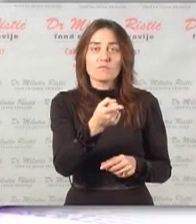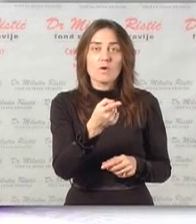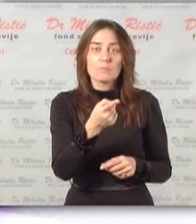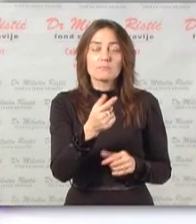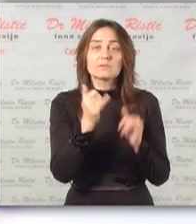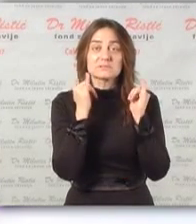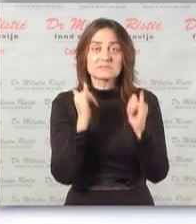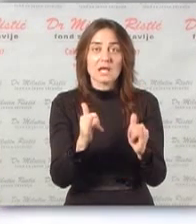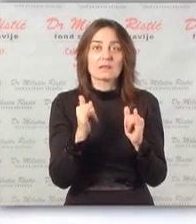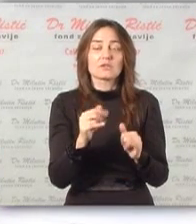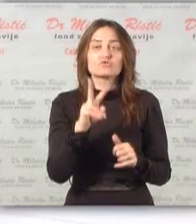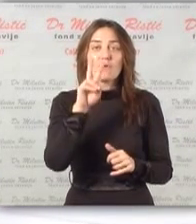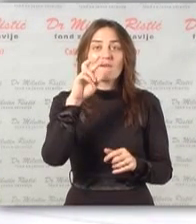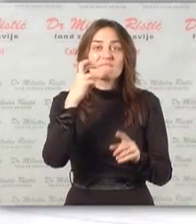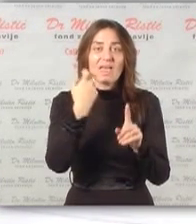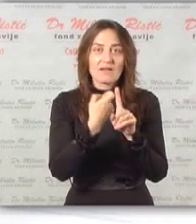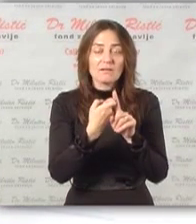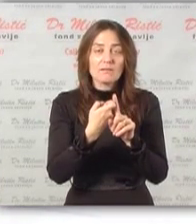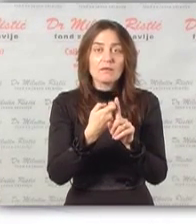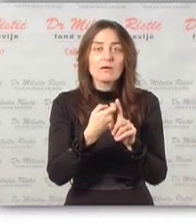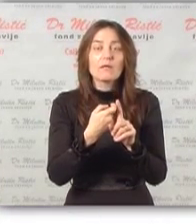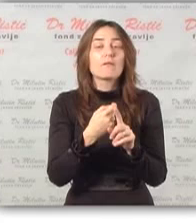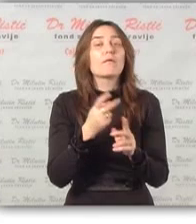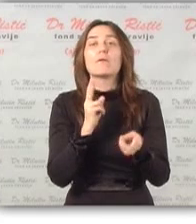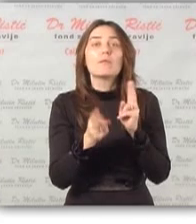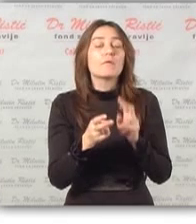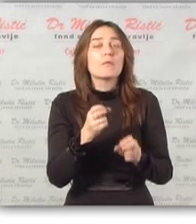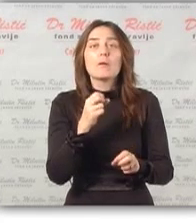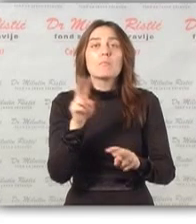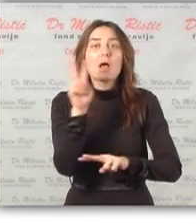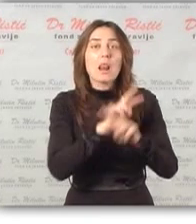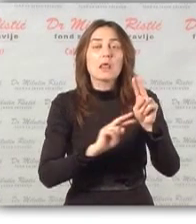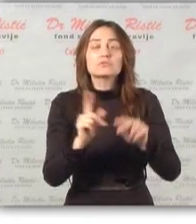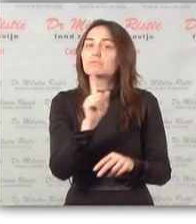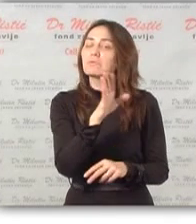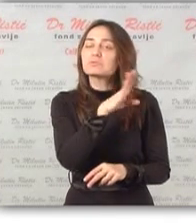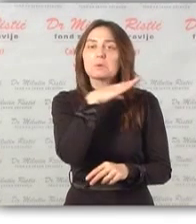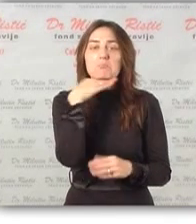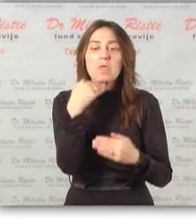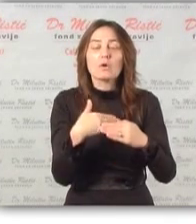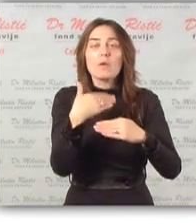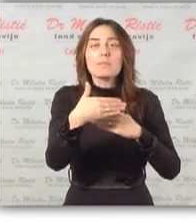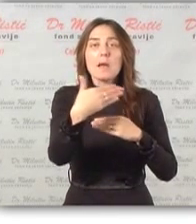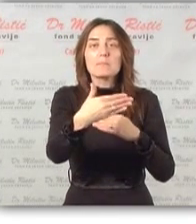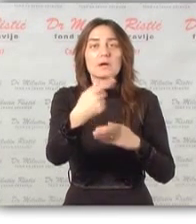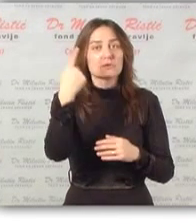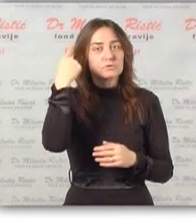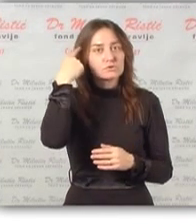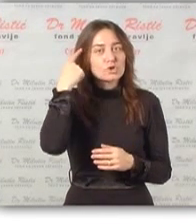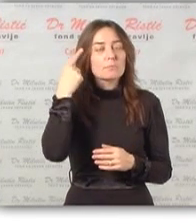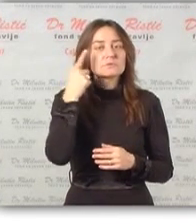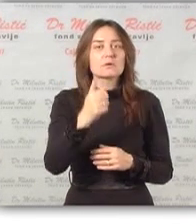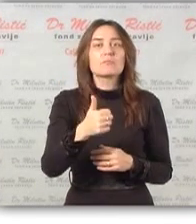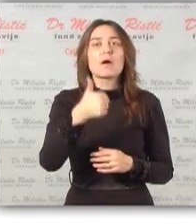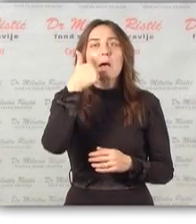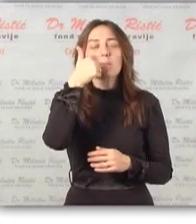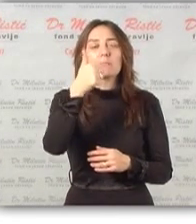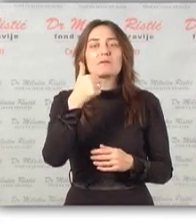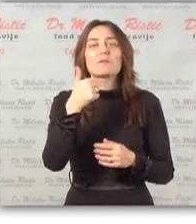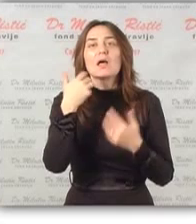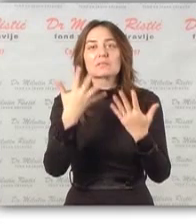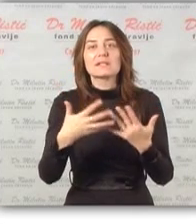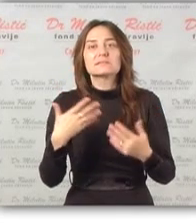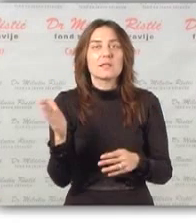ovom sadašnjem veku metode lečenja nisu mnogo napredovale, obzirom da je tek prva